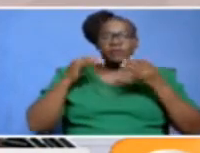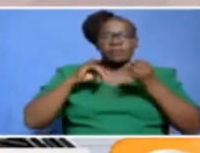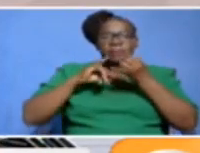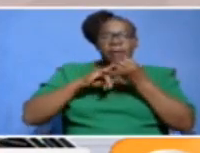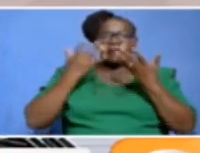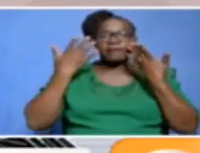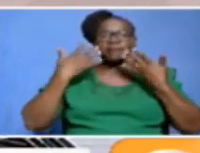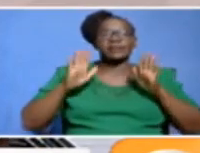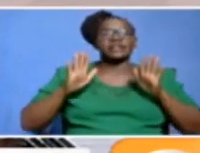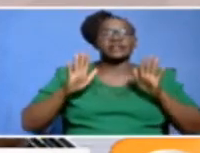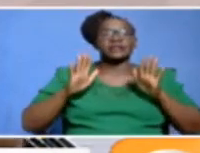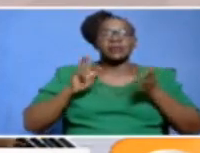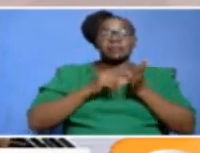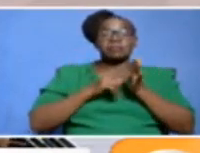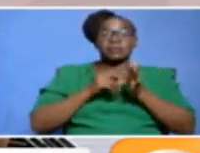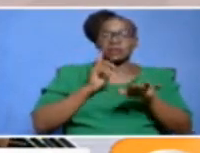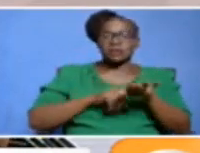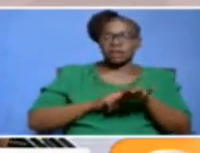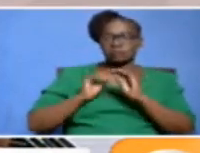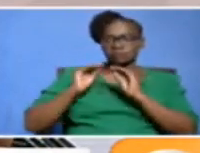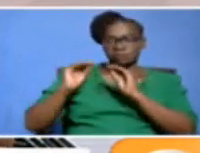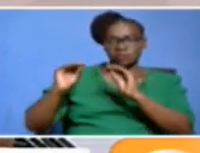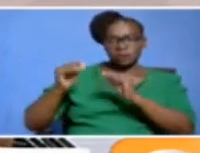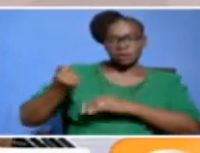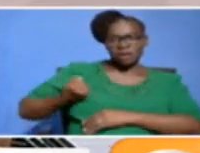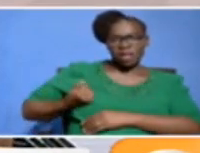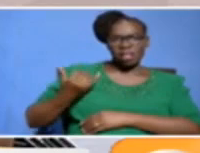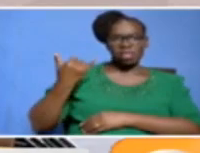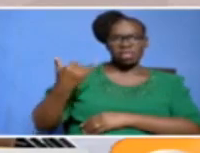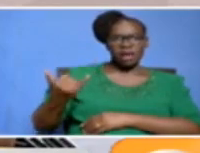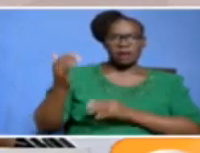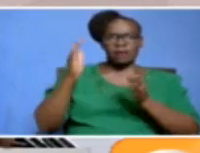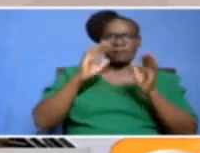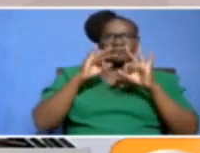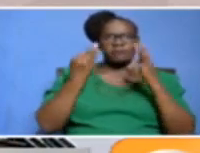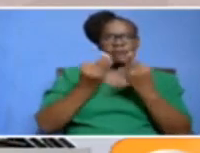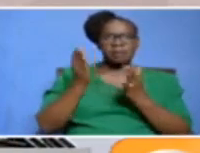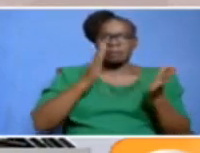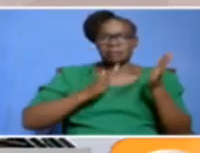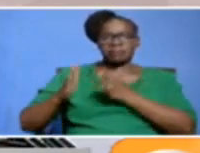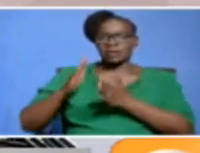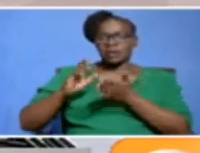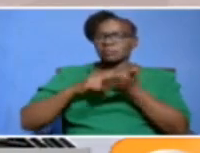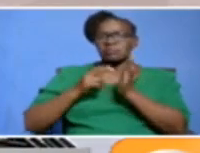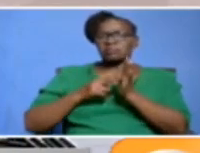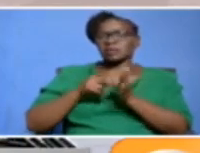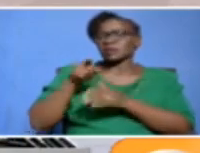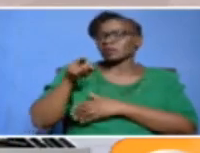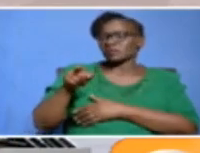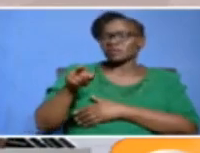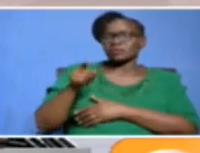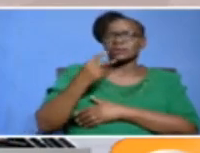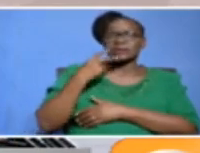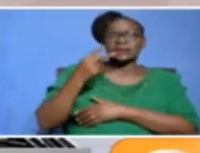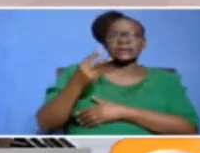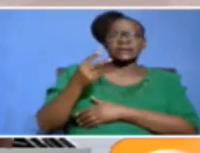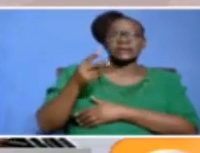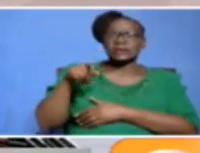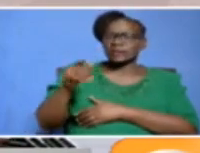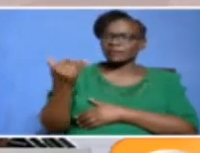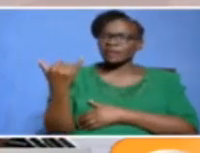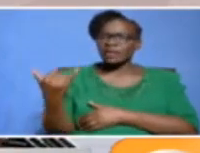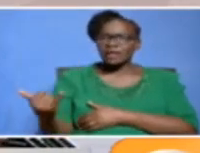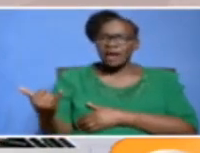mtoto tuseme kwamba hiyo miaka umemfundisha mtoto kama ni kupanga uzazi, atakuwa hayo mayai yanayaua na yeye mwenyewe